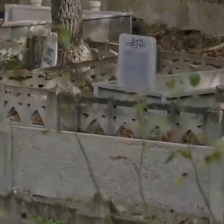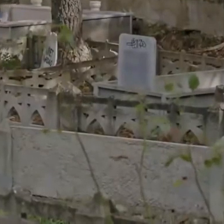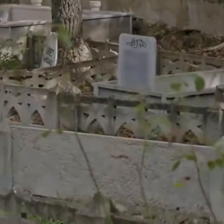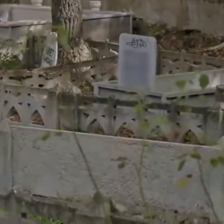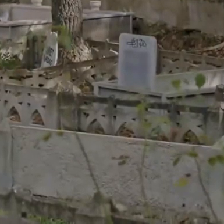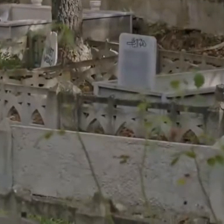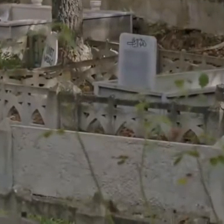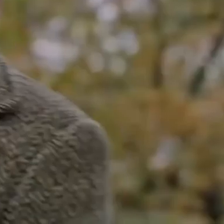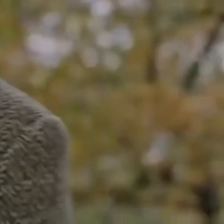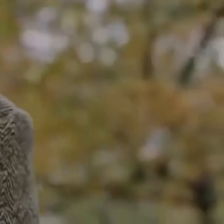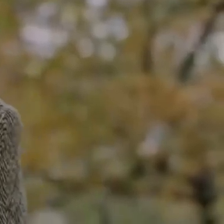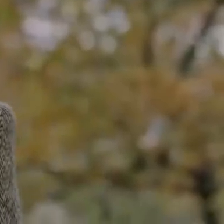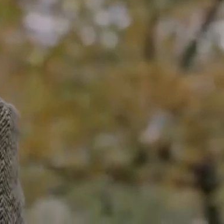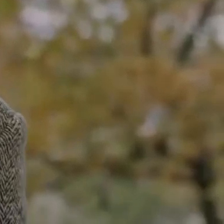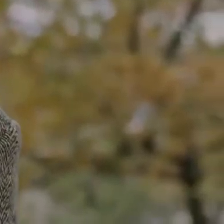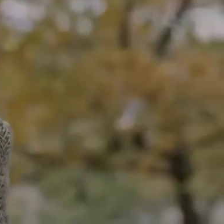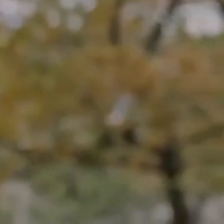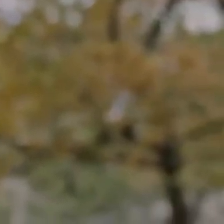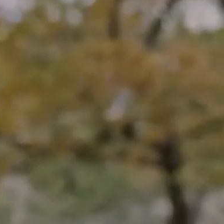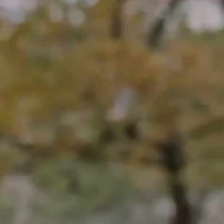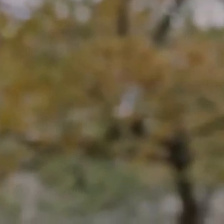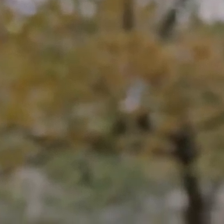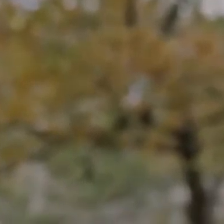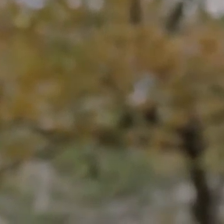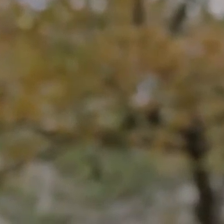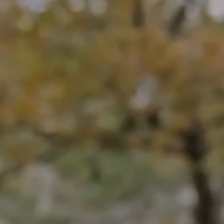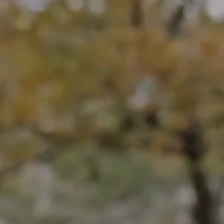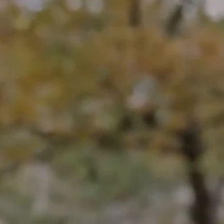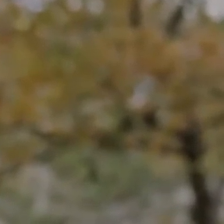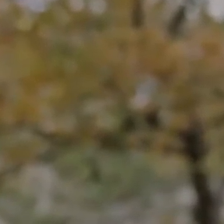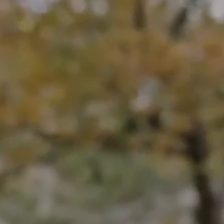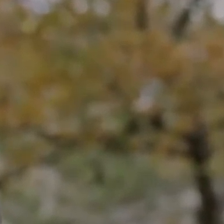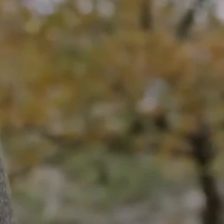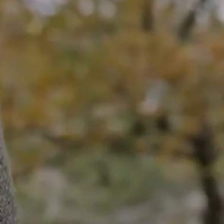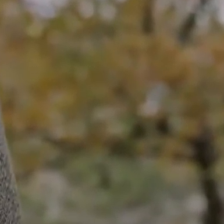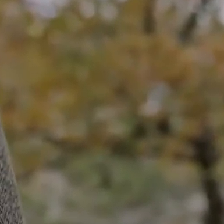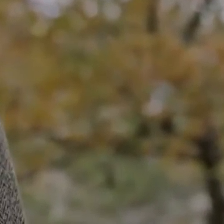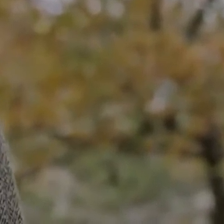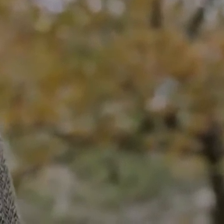ağacın dibine yasladı. Geçti karşısına, orasına burasına bakıyor.